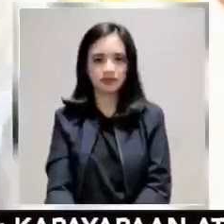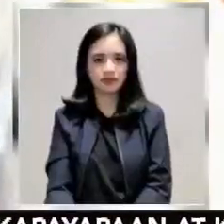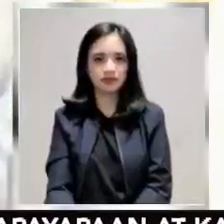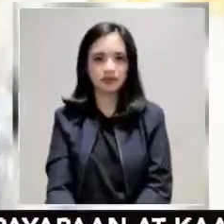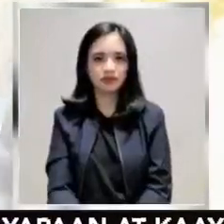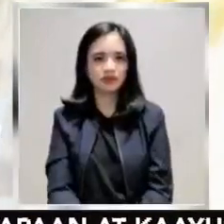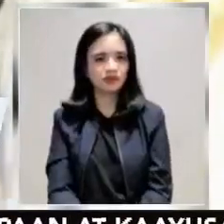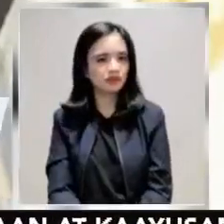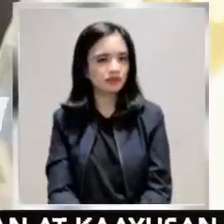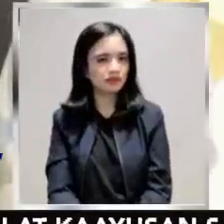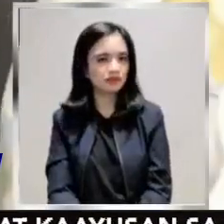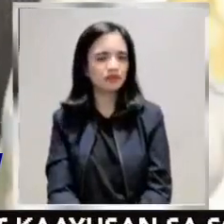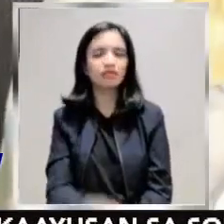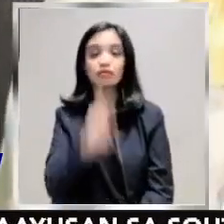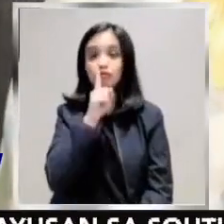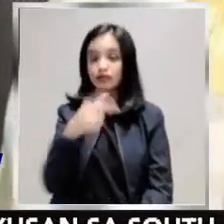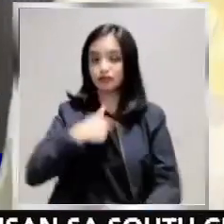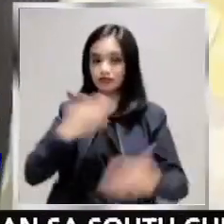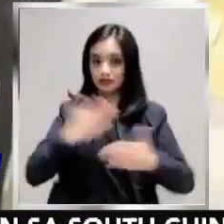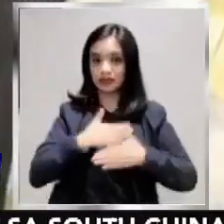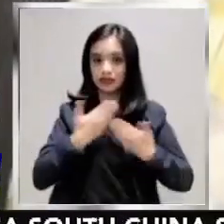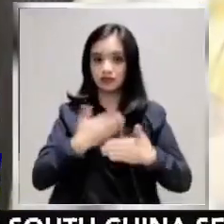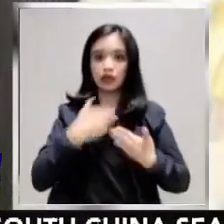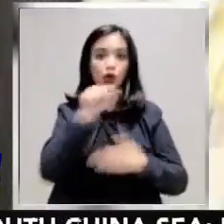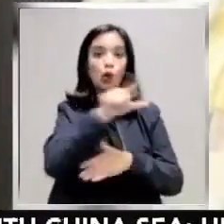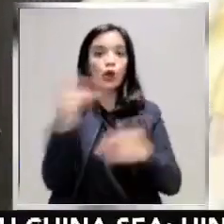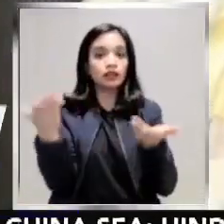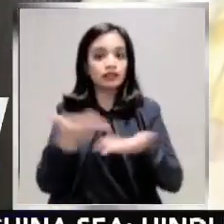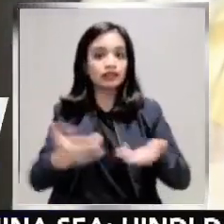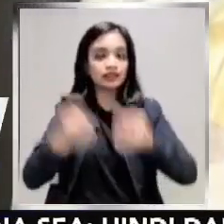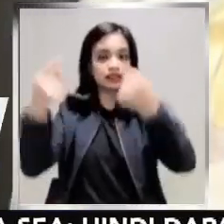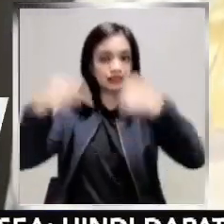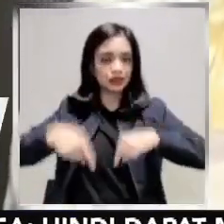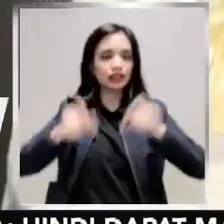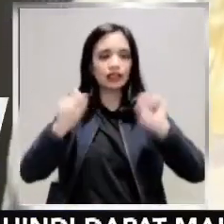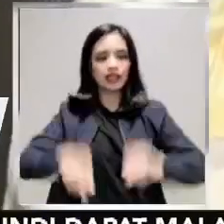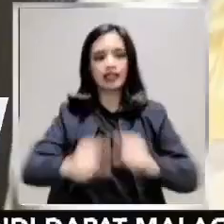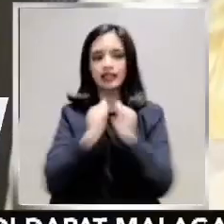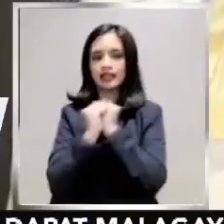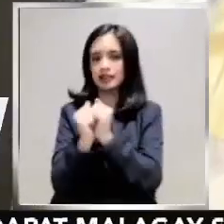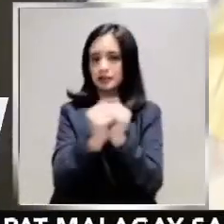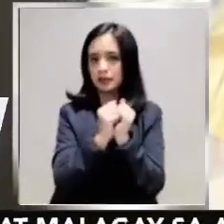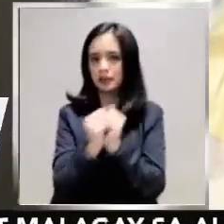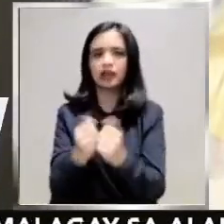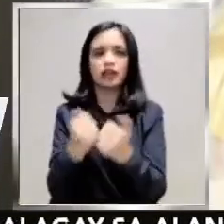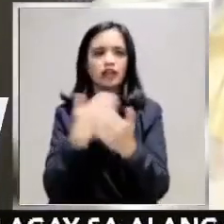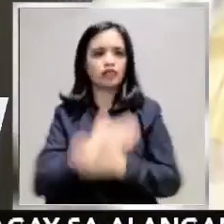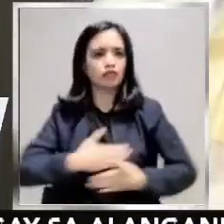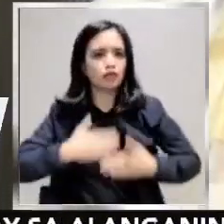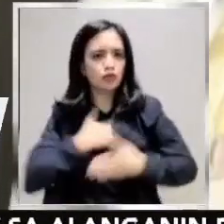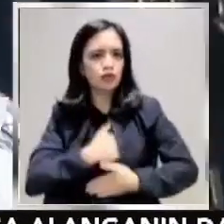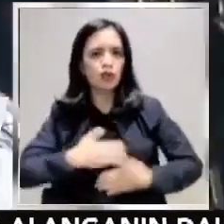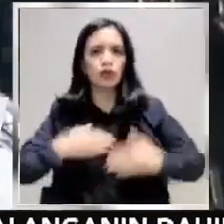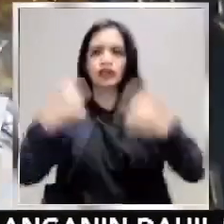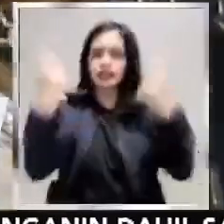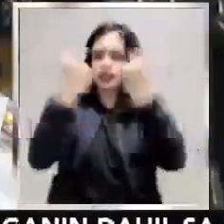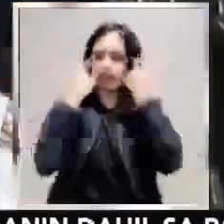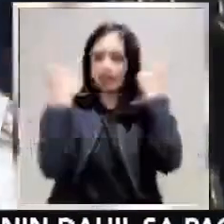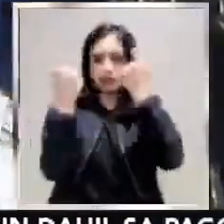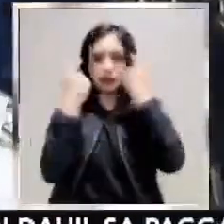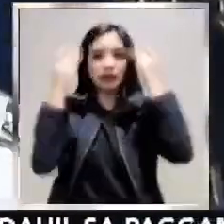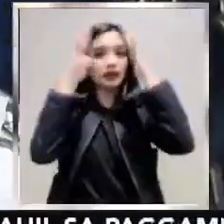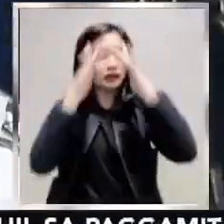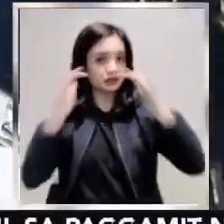Natutuwa ako na nandito silang lahat ngayon para makisaya sa amin, para mag-celebrate ng fiesta.